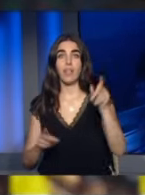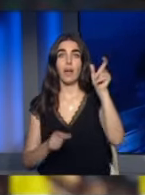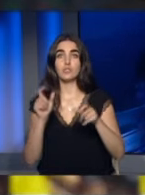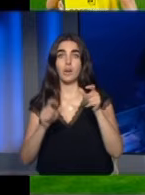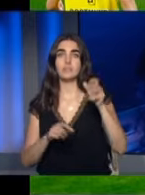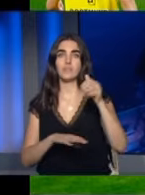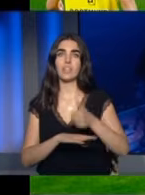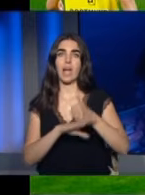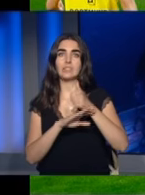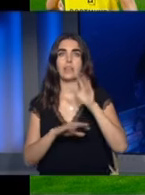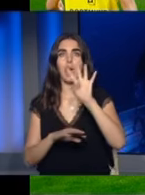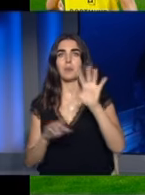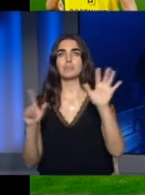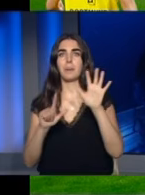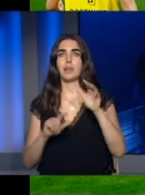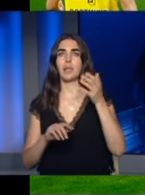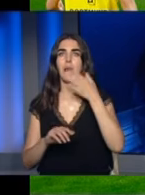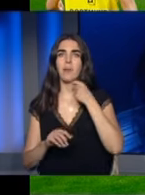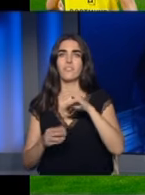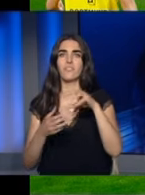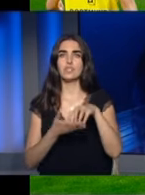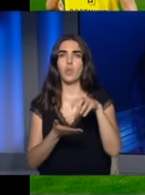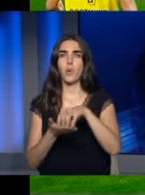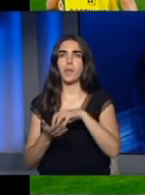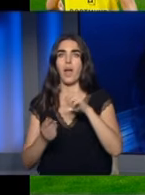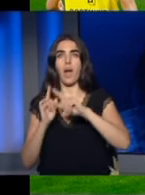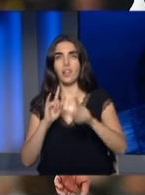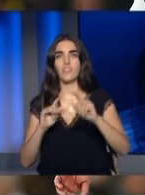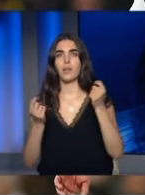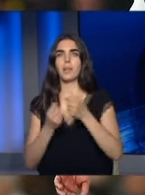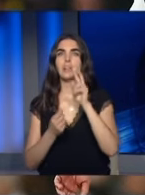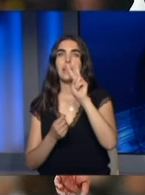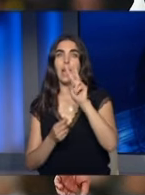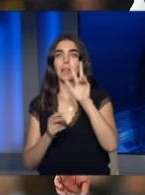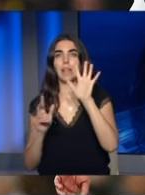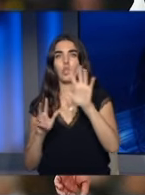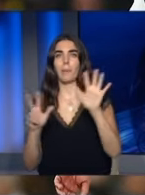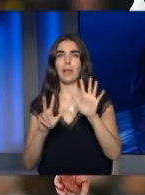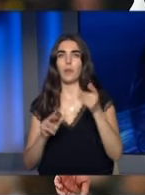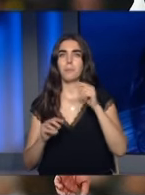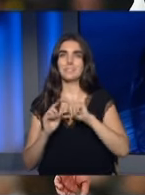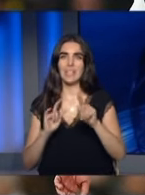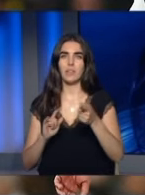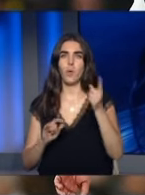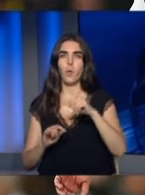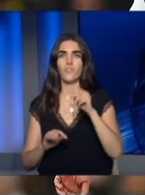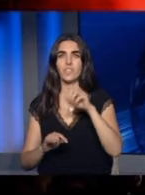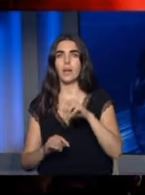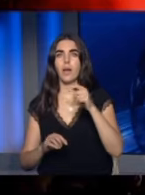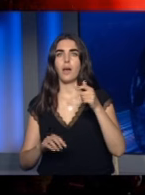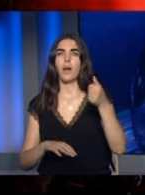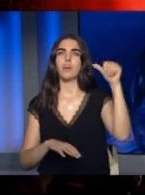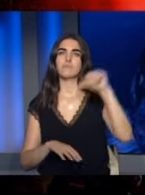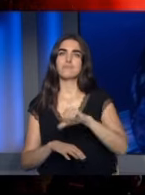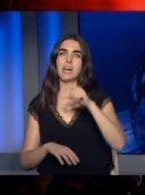74 قبل ان يضيف فينيسيوس جونيور الهدف الثاني في الدقيقه 83 من تسديده من داخل منطقه الجزاء وغاب ريال مدريد